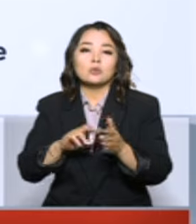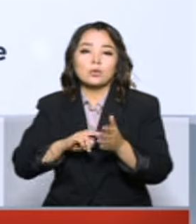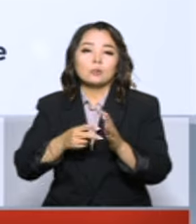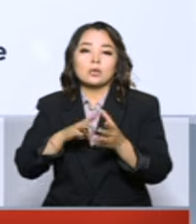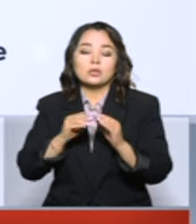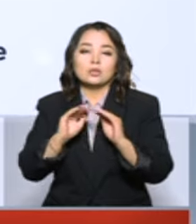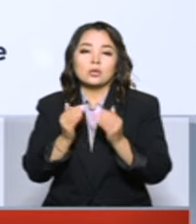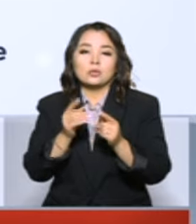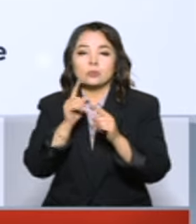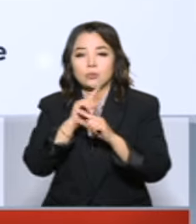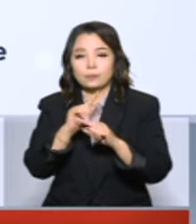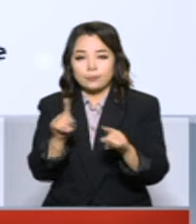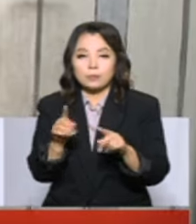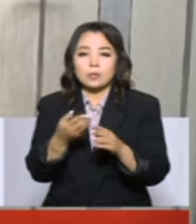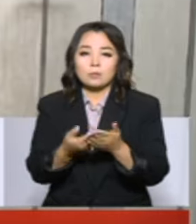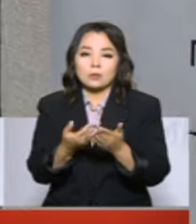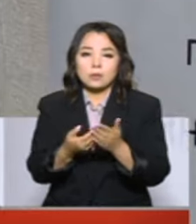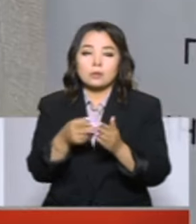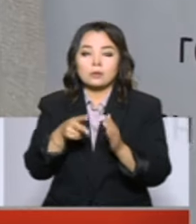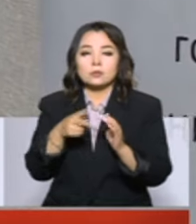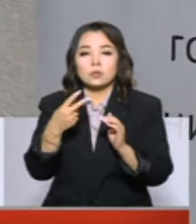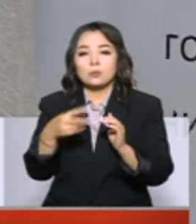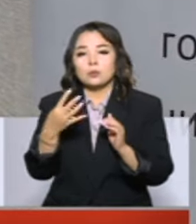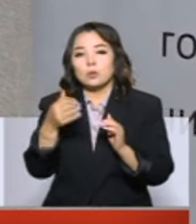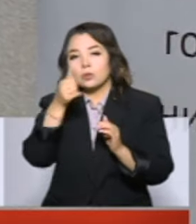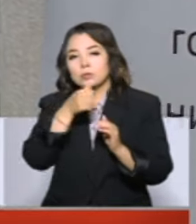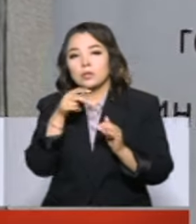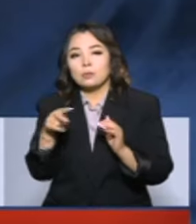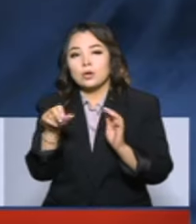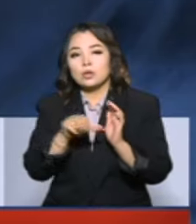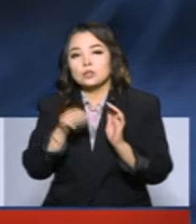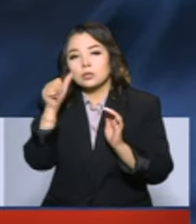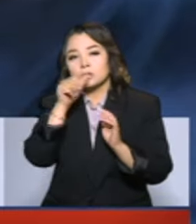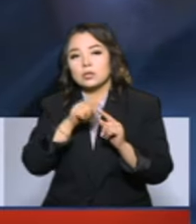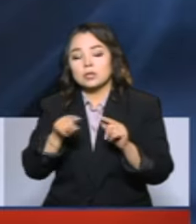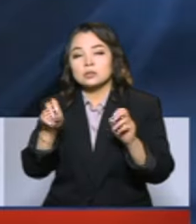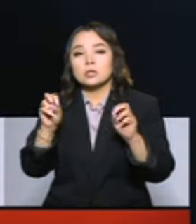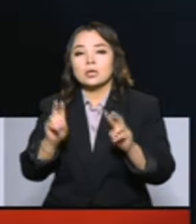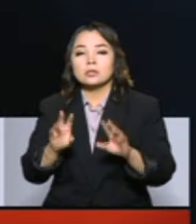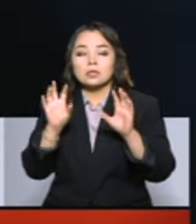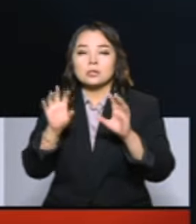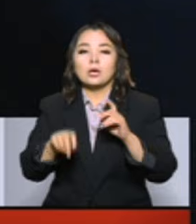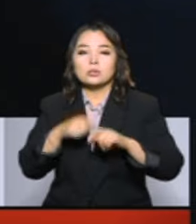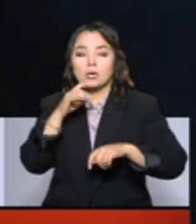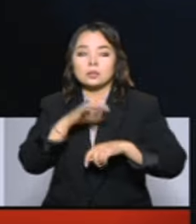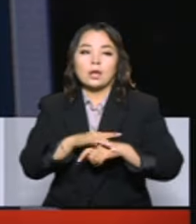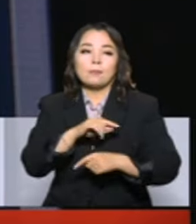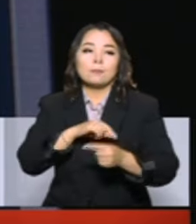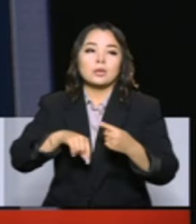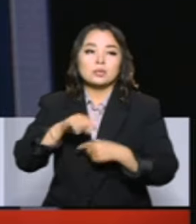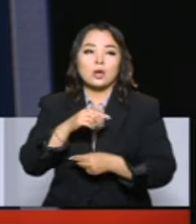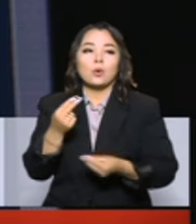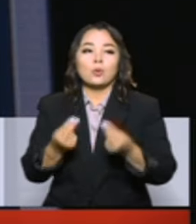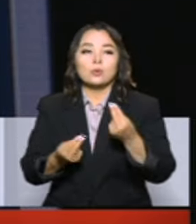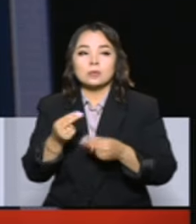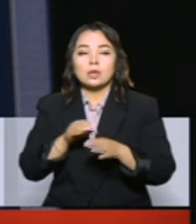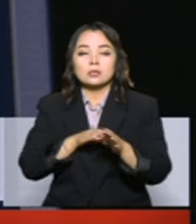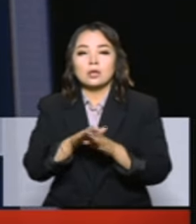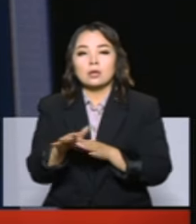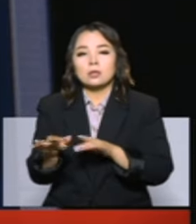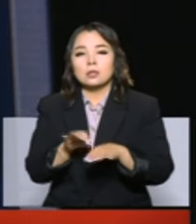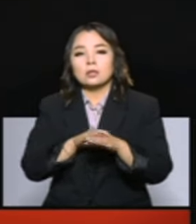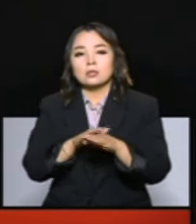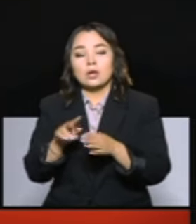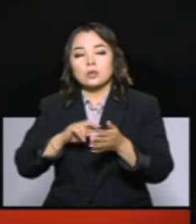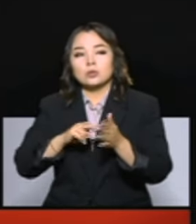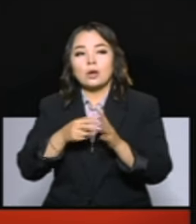ғана шектелмейді. Мысалы, биыл 2024-2026 жылдарға арналған заңсыз ойын бизнес мен лудоманияға қарсы іс-қимылдың